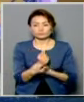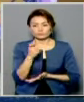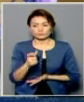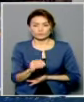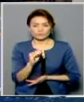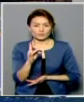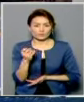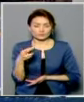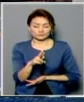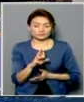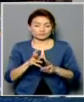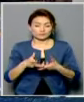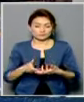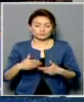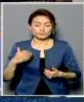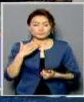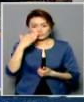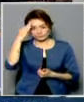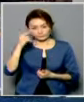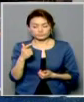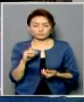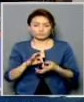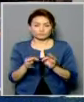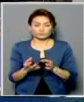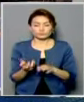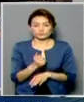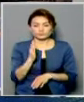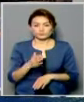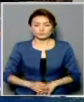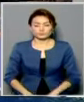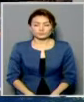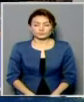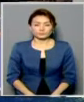жеңімпаздары Францияда өтетін дүниежүзілік жазғы гимназиадада